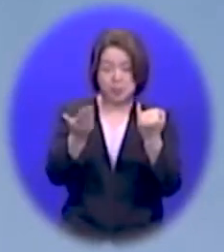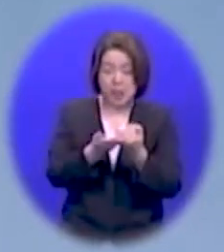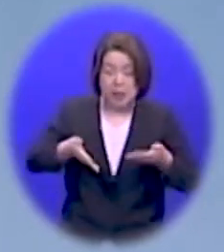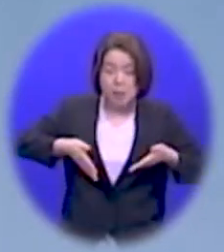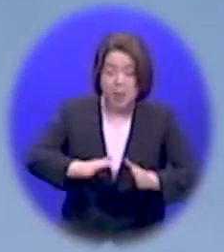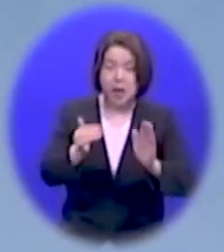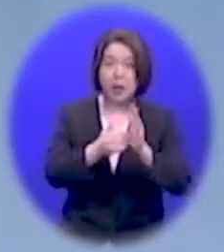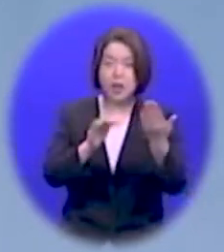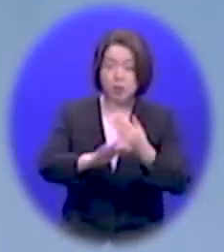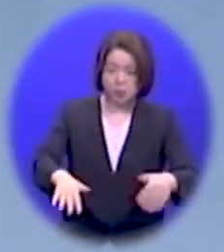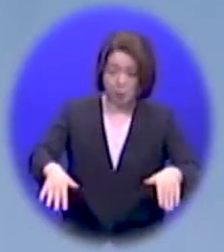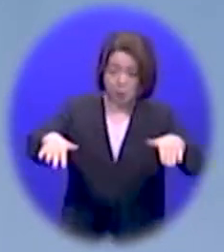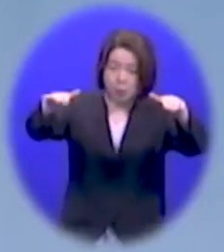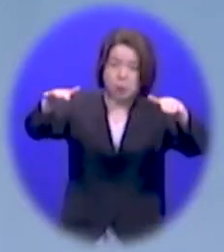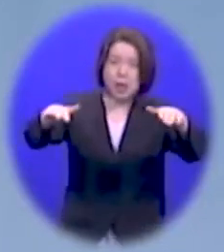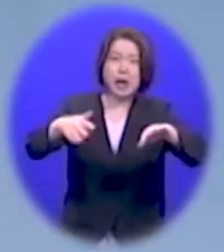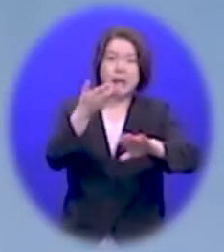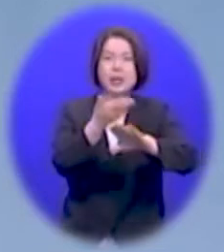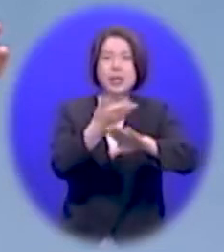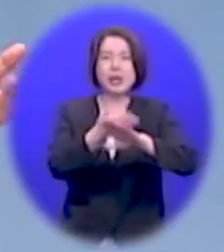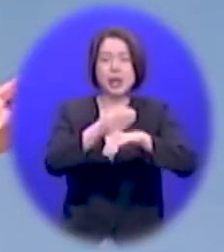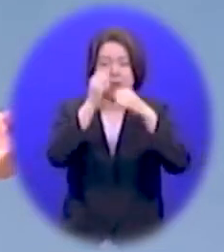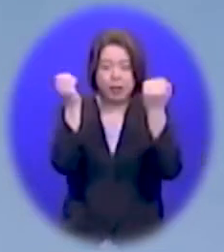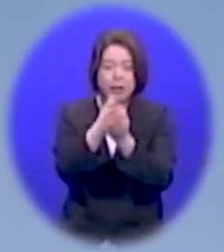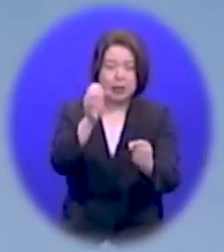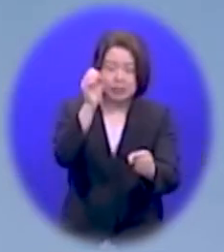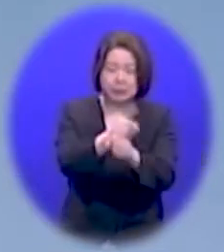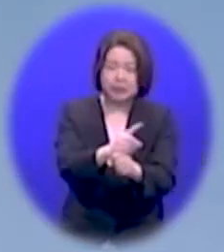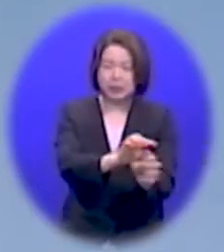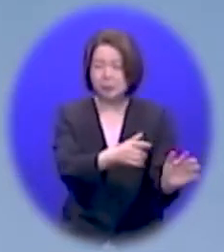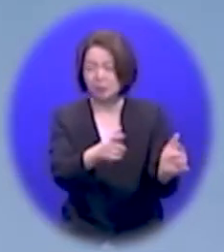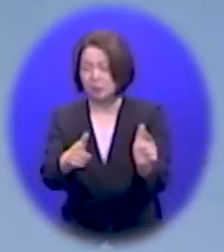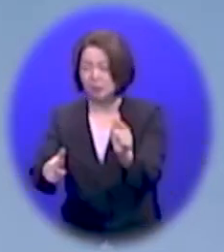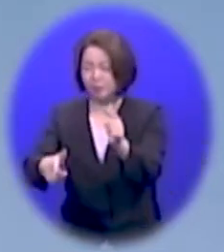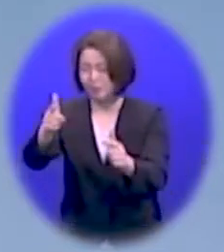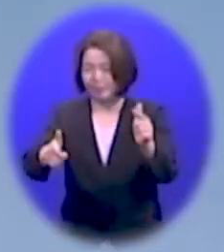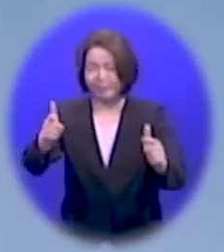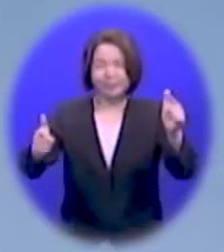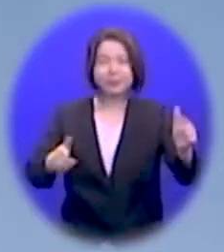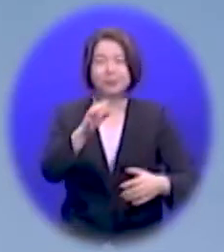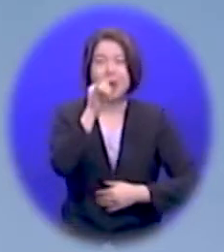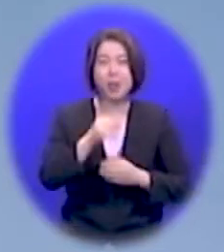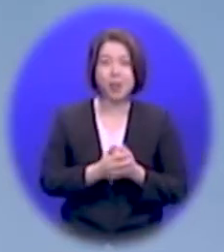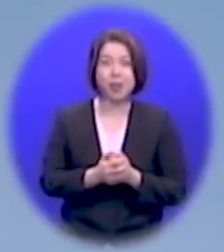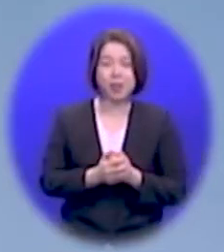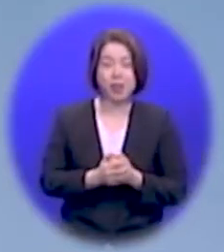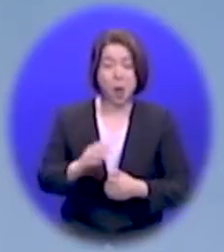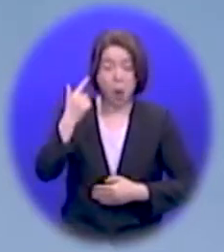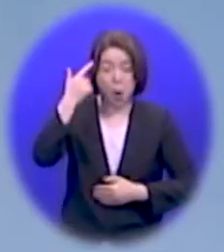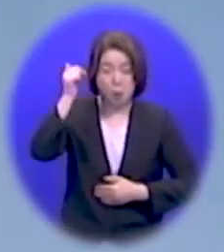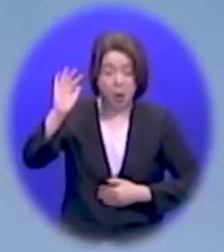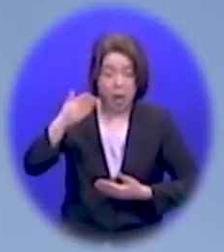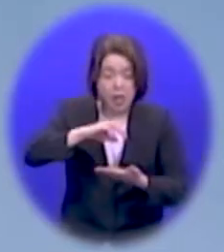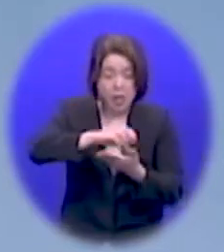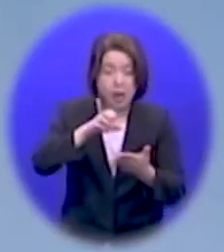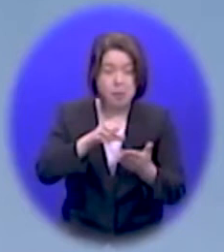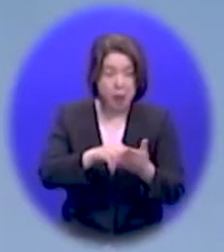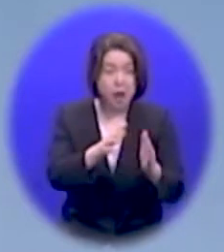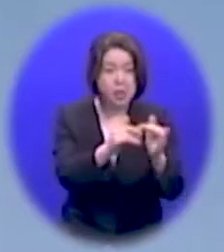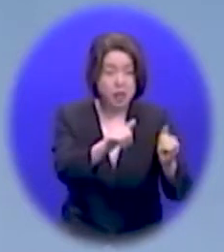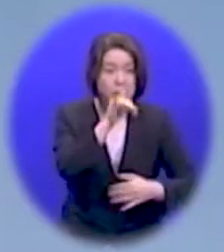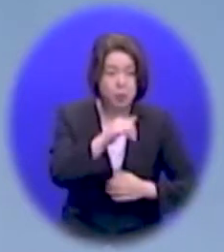커 보면 어쩌면 그렇게 사람은 다 다양하고 다른지 목사가 될 만한 사람도 있고